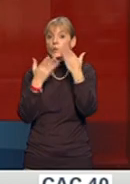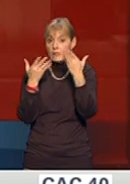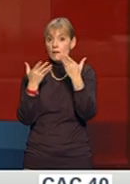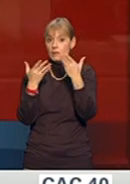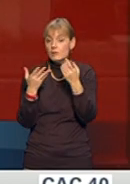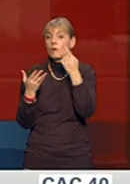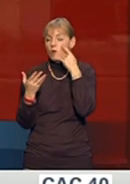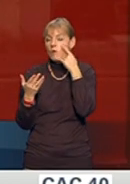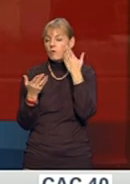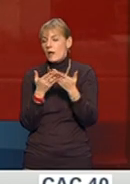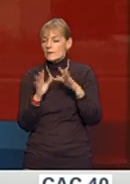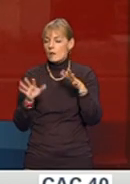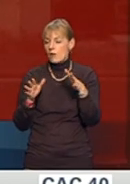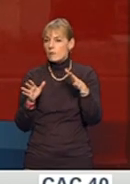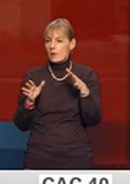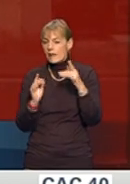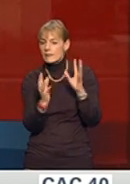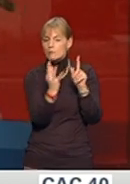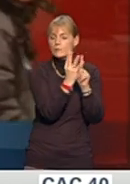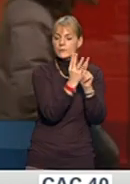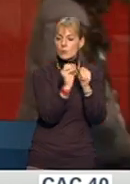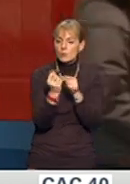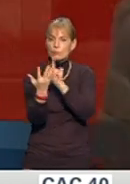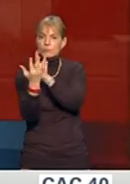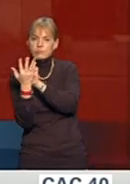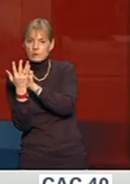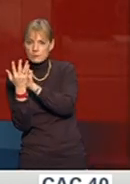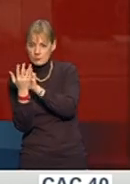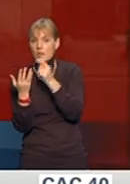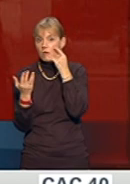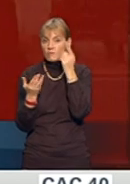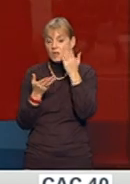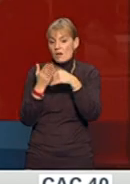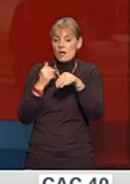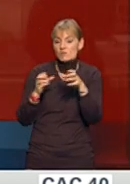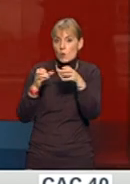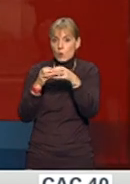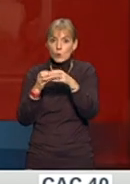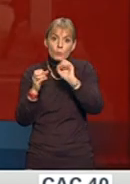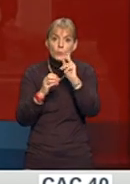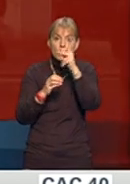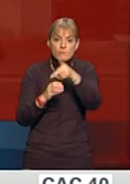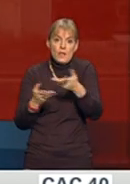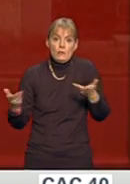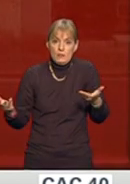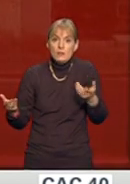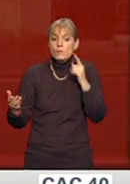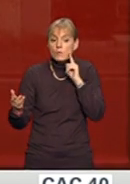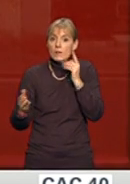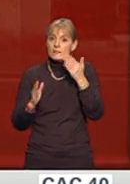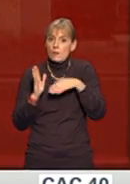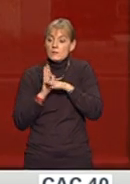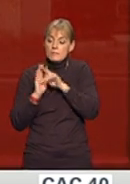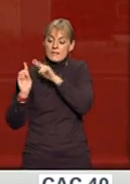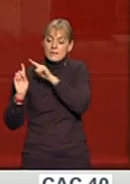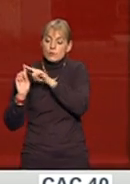Cela devrait donner un ordre d'idée du nombre de députés qui sont prêts à siéger au groupe RUM, Rassemblement UMP, ce groupe dissident créé par François